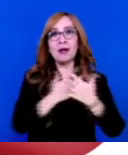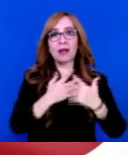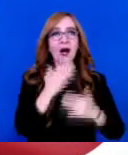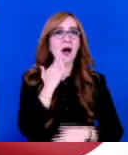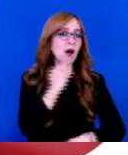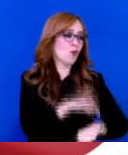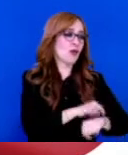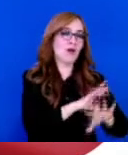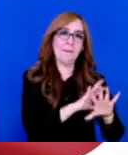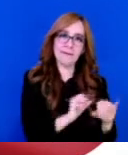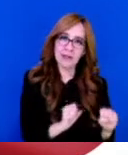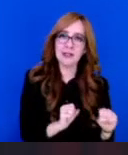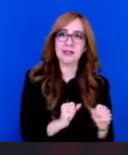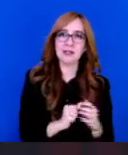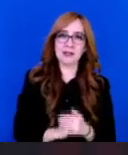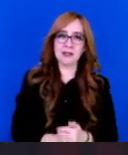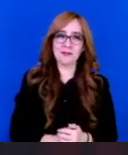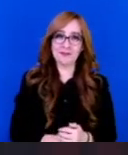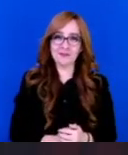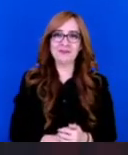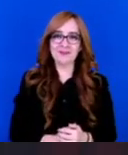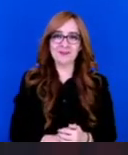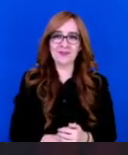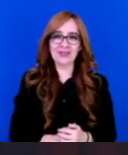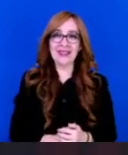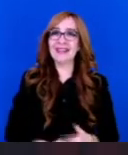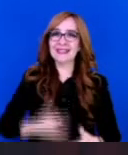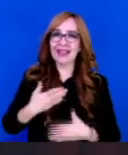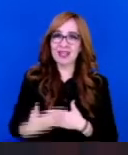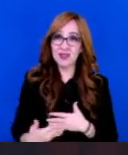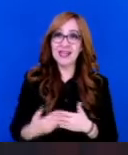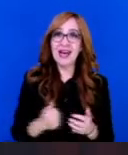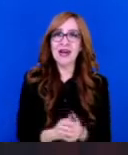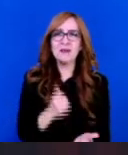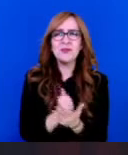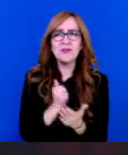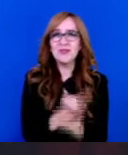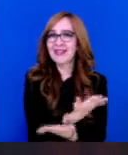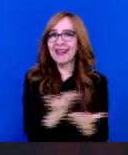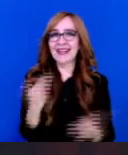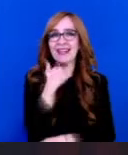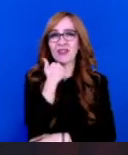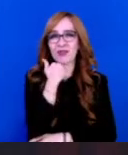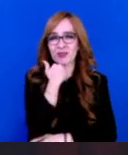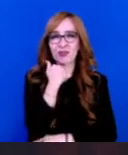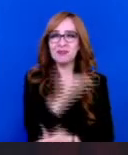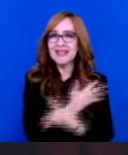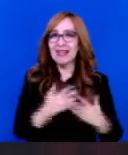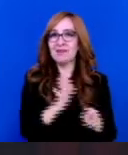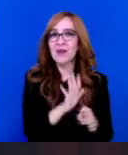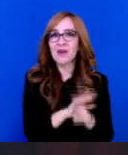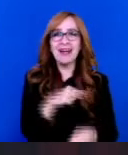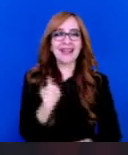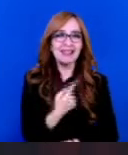Bapak. Hadirin sekalian dan juga pemirsa, di segmen berikutnya tentu sangat dinanti oleh masyarakat Provinsi Papua, yakni kita